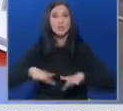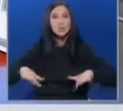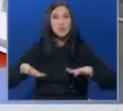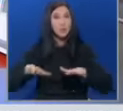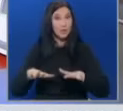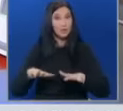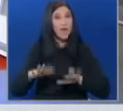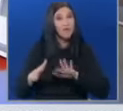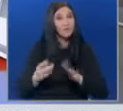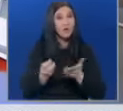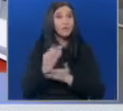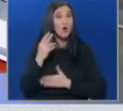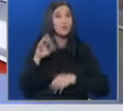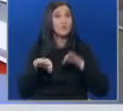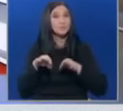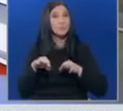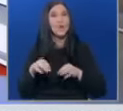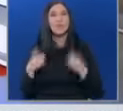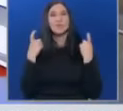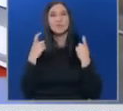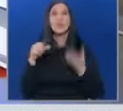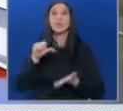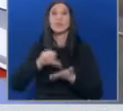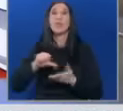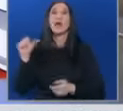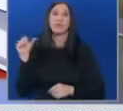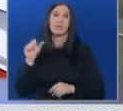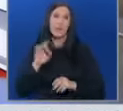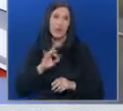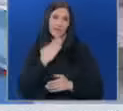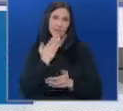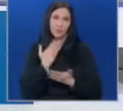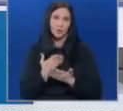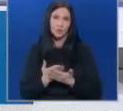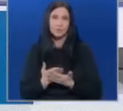ситуация и евентуални нови избори в Гърция от Атина. Далина Радева, благодарим ти.